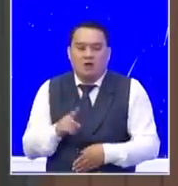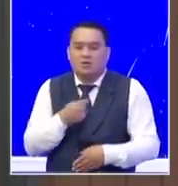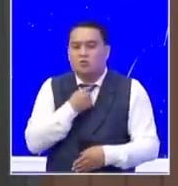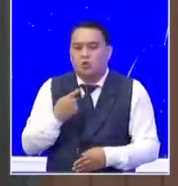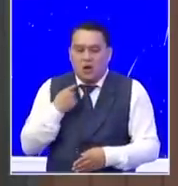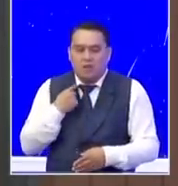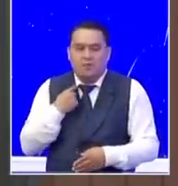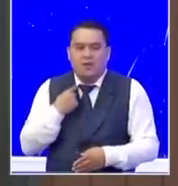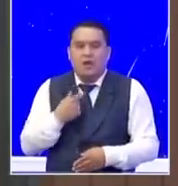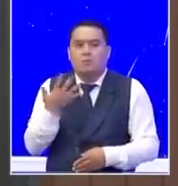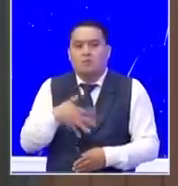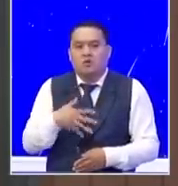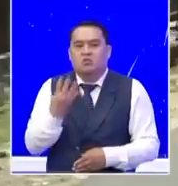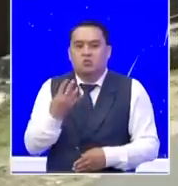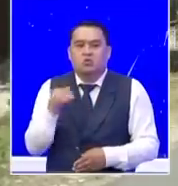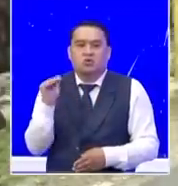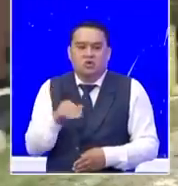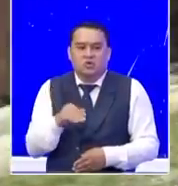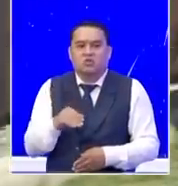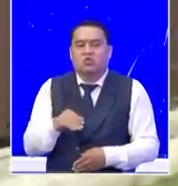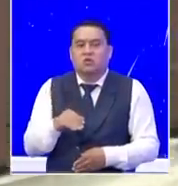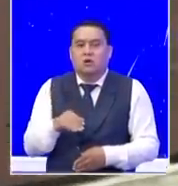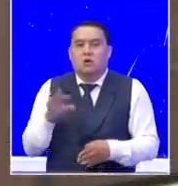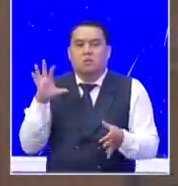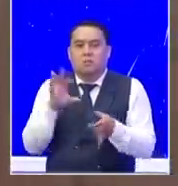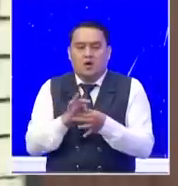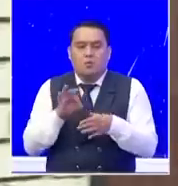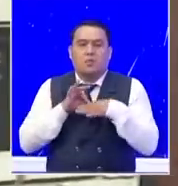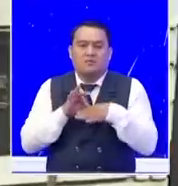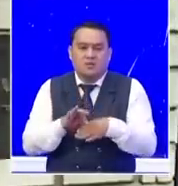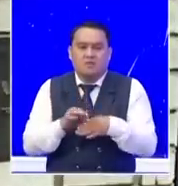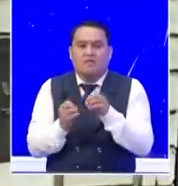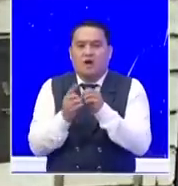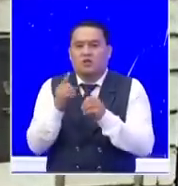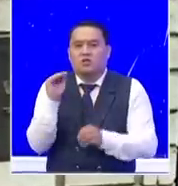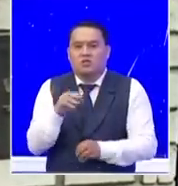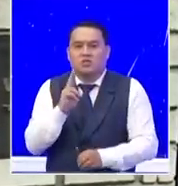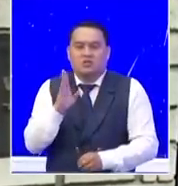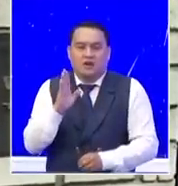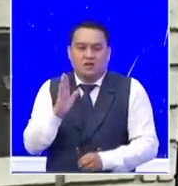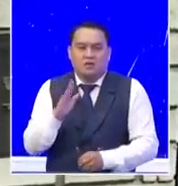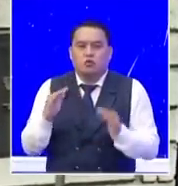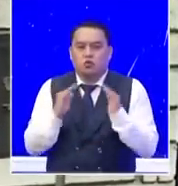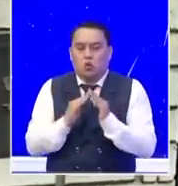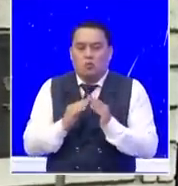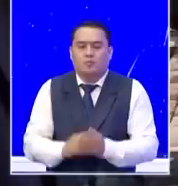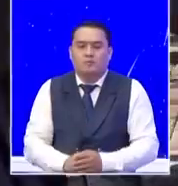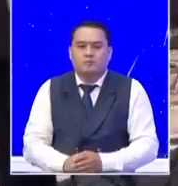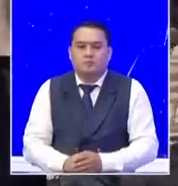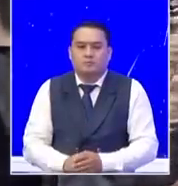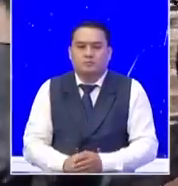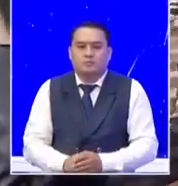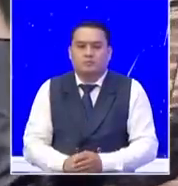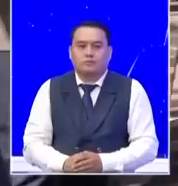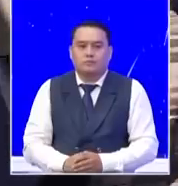областном центре. Из 54 тысяч абонентов голубое топливо проведено в 11 тысяч квартир, домов и организаций.